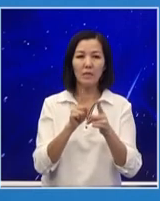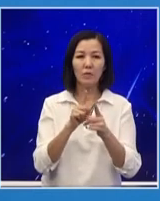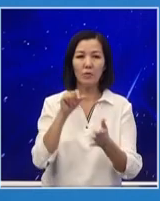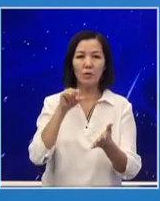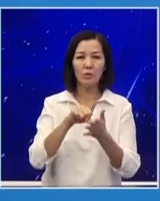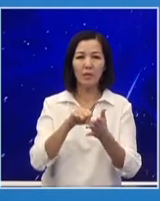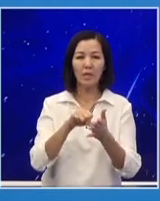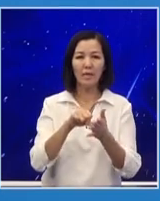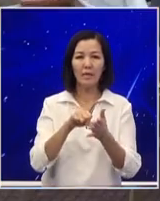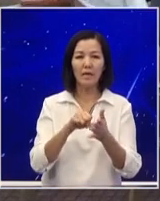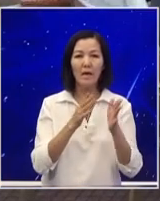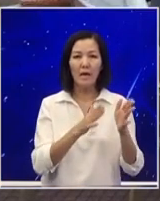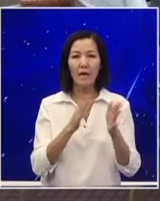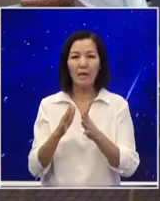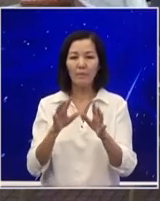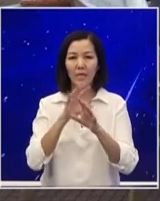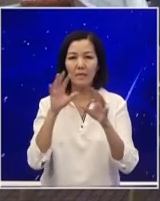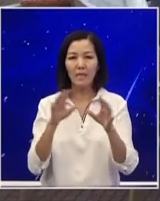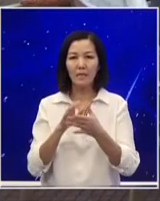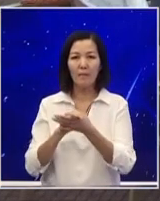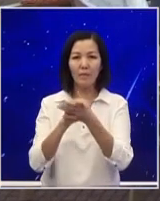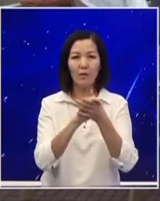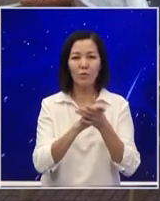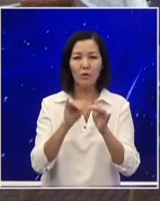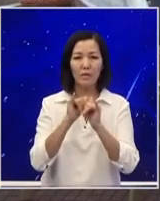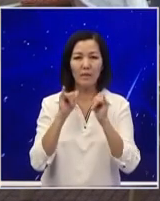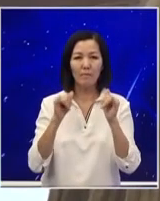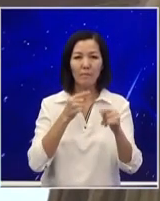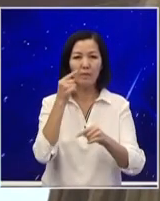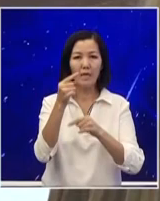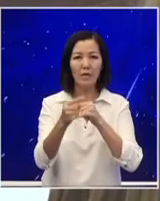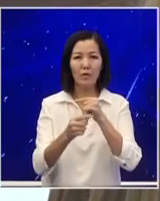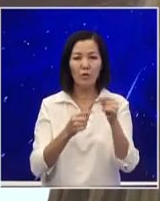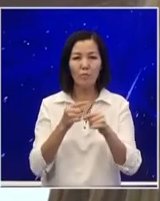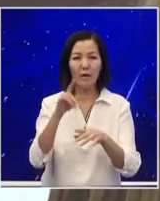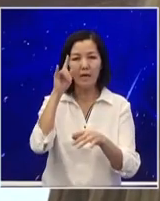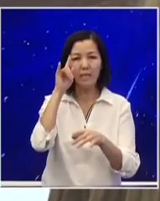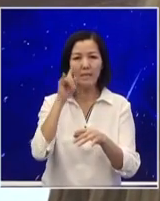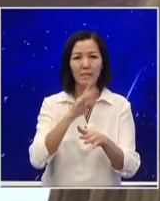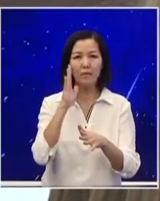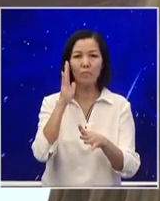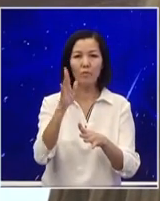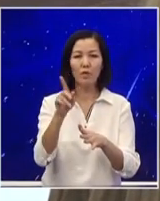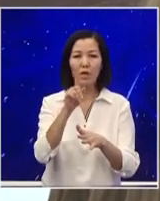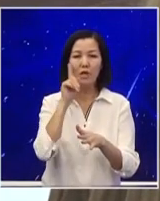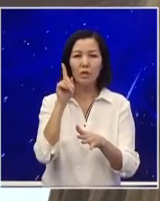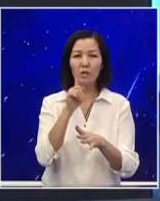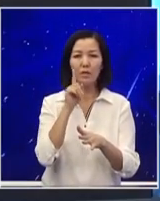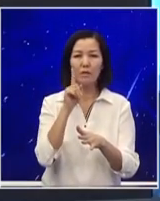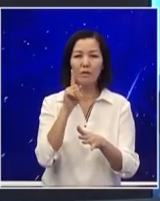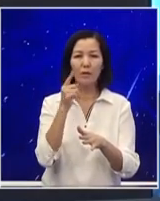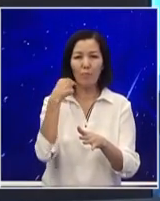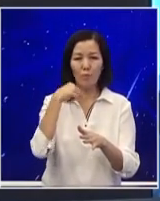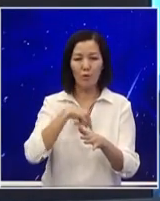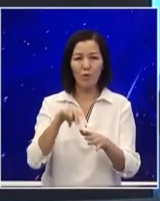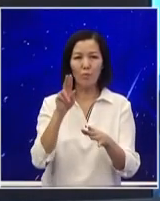кездесуде сөз алғандар осы қалыпты сақтап, татулықты ту етіп, келер ұрпақ еліміздің болашағы жастардың